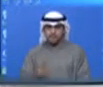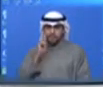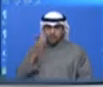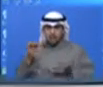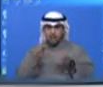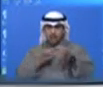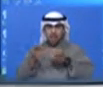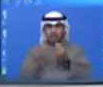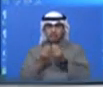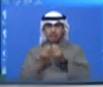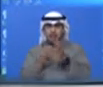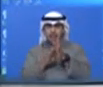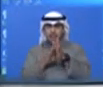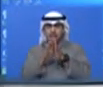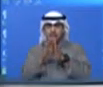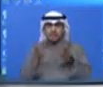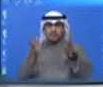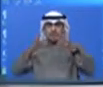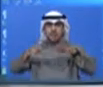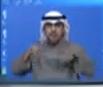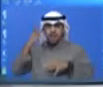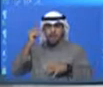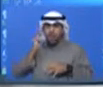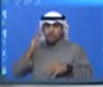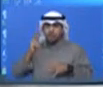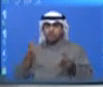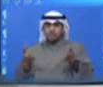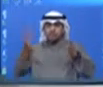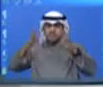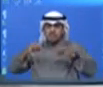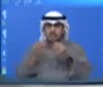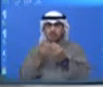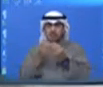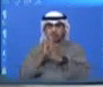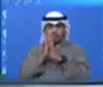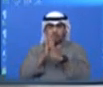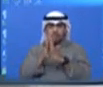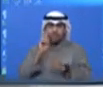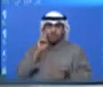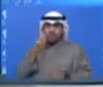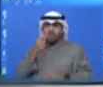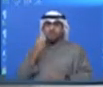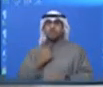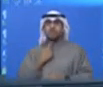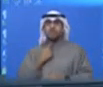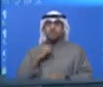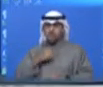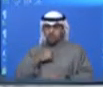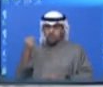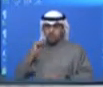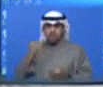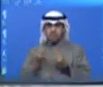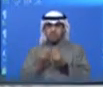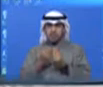يمكن المرجعية الأساسية لنا، جزء منها تطوير المناهج، تطوير قيم المواطنة، تشجيع الطلبة على الاتجاه نحو العلمي،